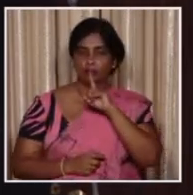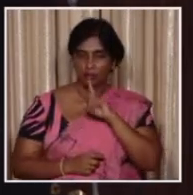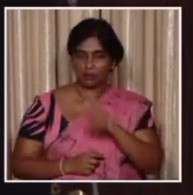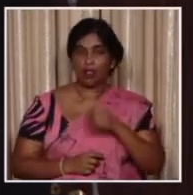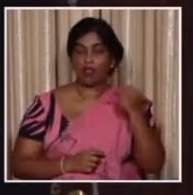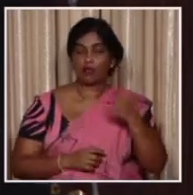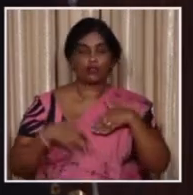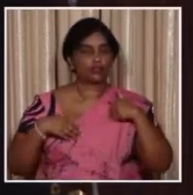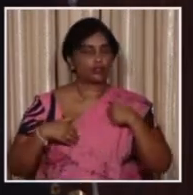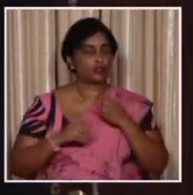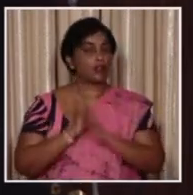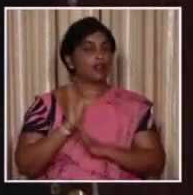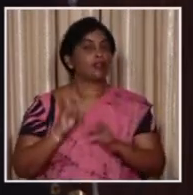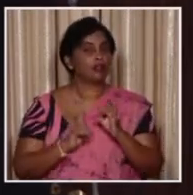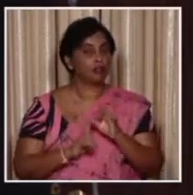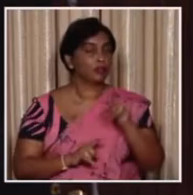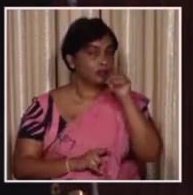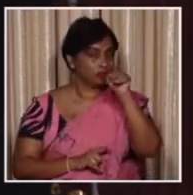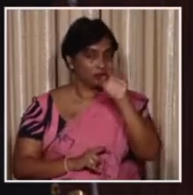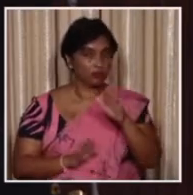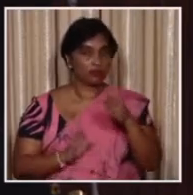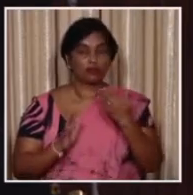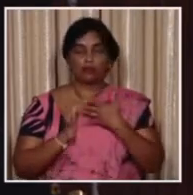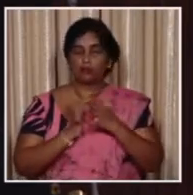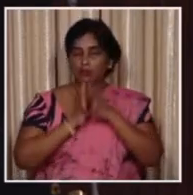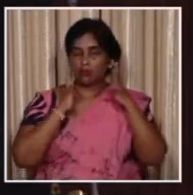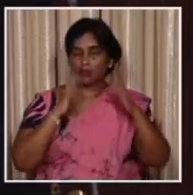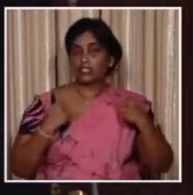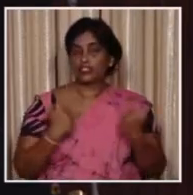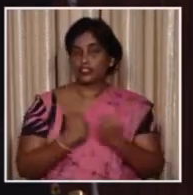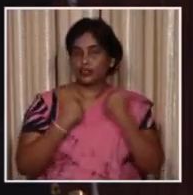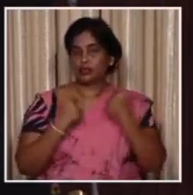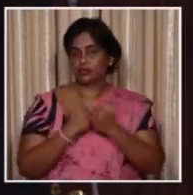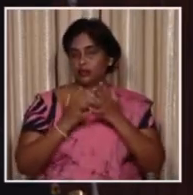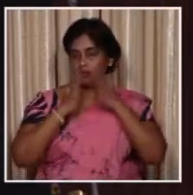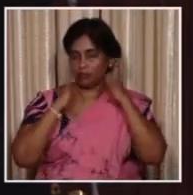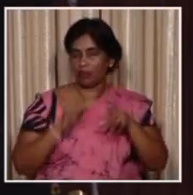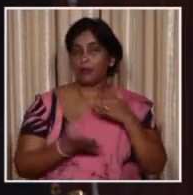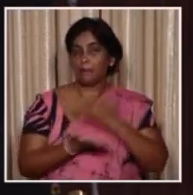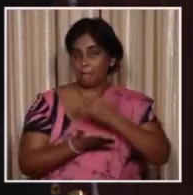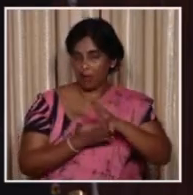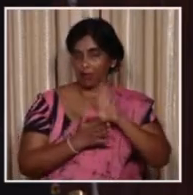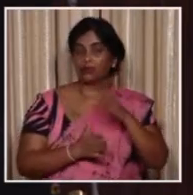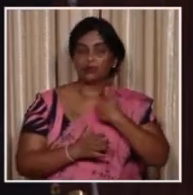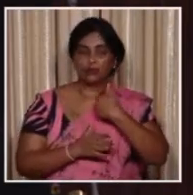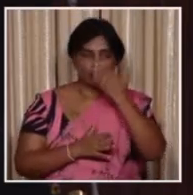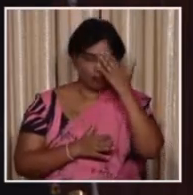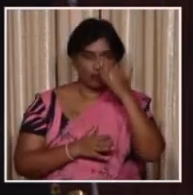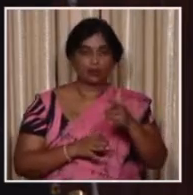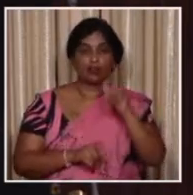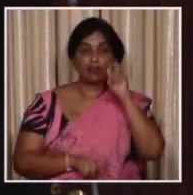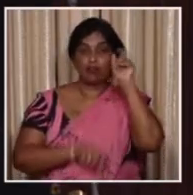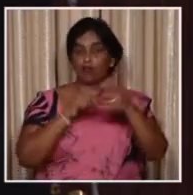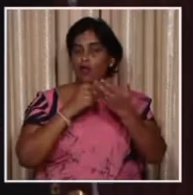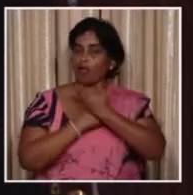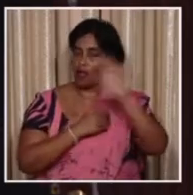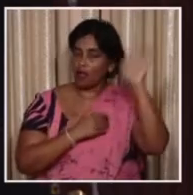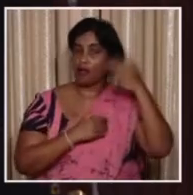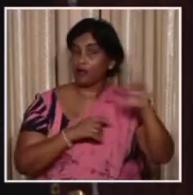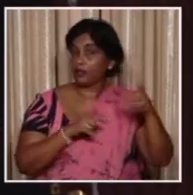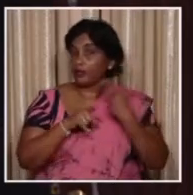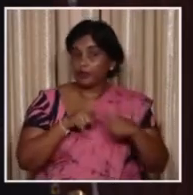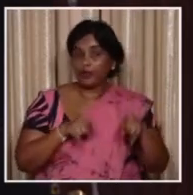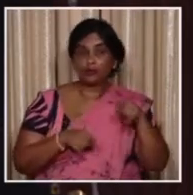නව සෞඛ්‍ය අමාත්‍යතුමනි ඔබතුමා ඉදිරියේ දැවැන්ත අභියෝග රාශියක් තිබෙනවා. කරුණා කරලා මේ පුජ්‍යලය ඉවත් කිරීමෙන්